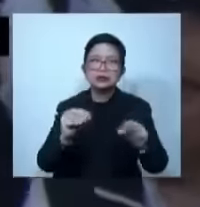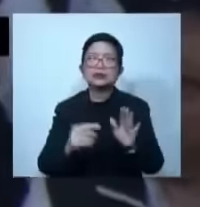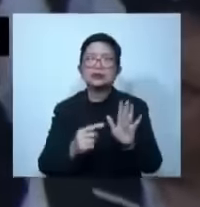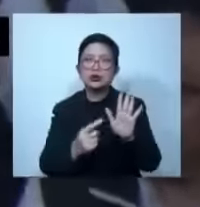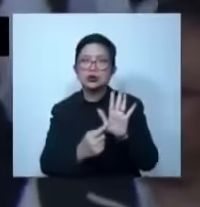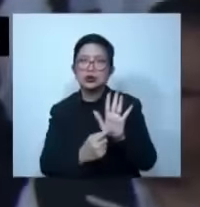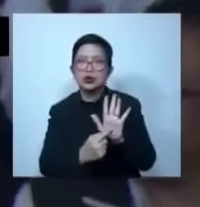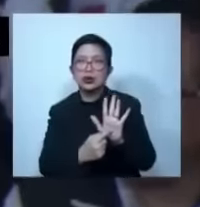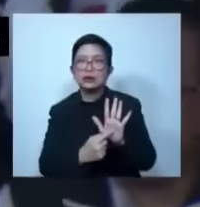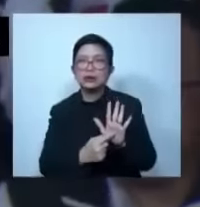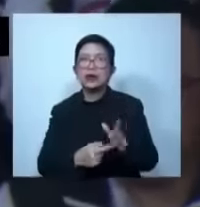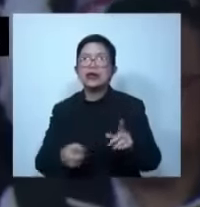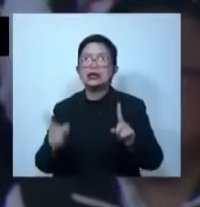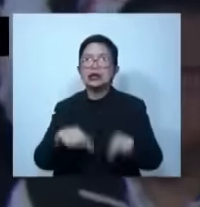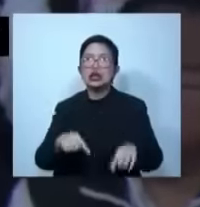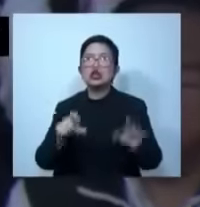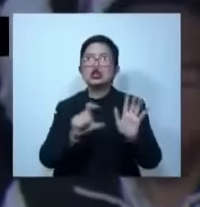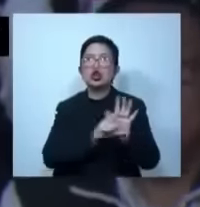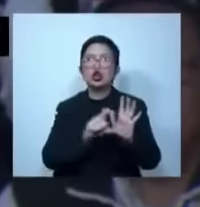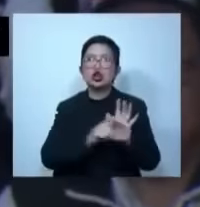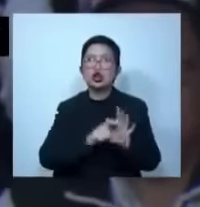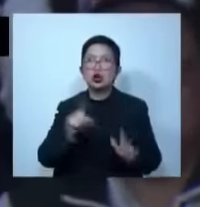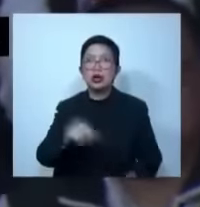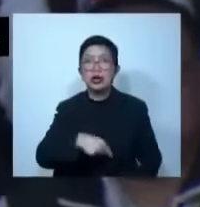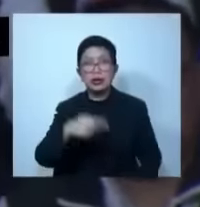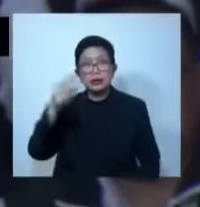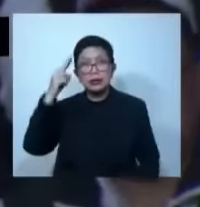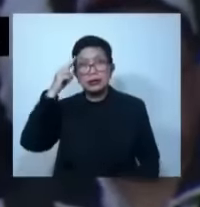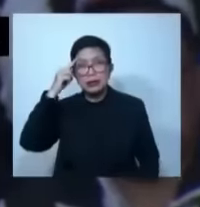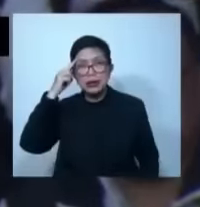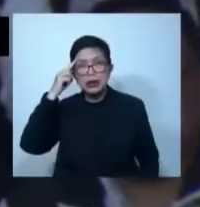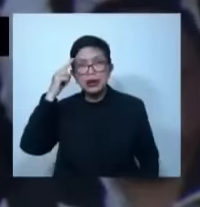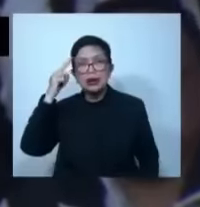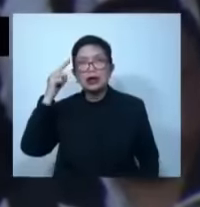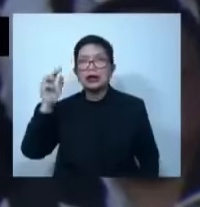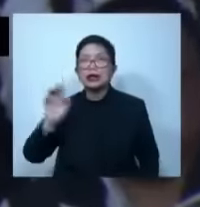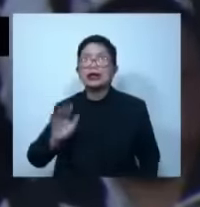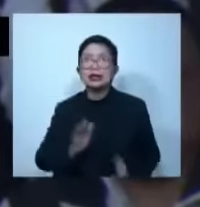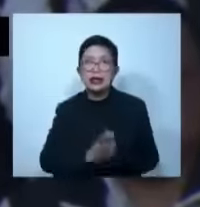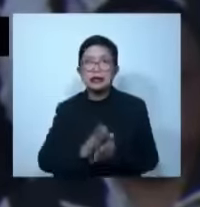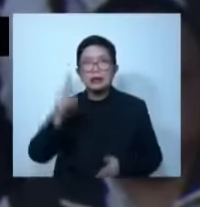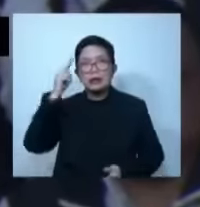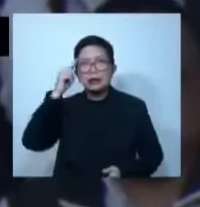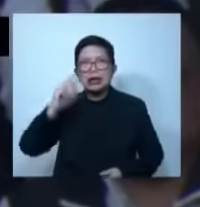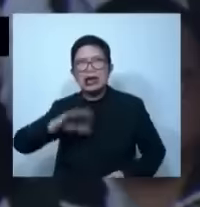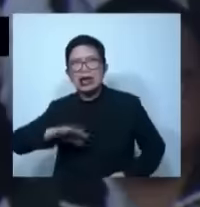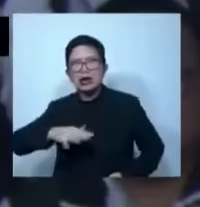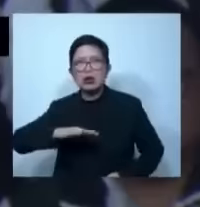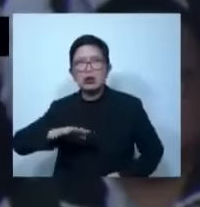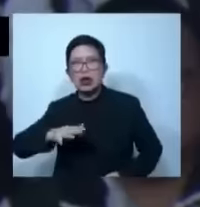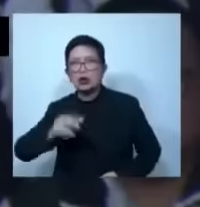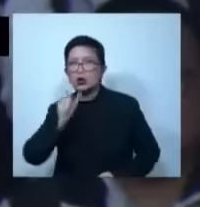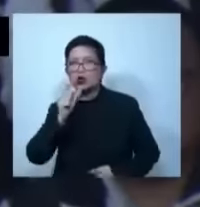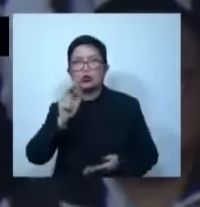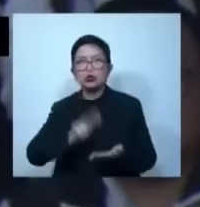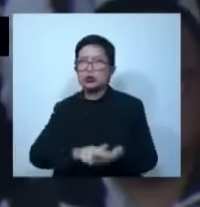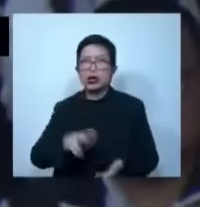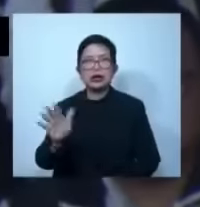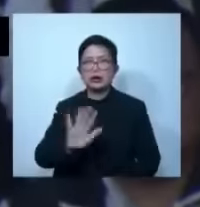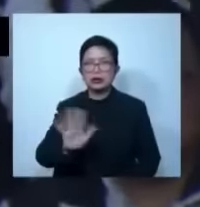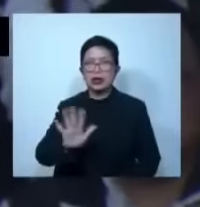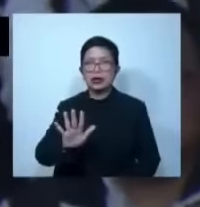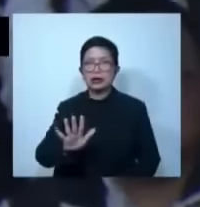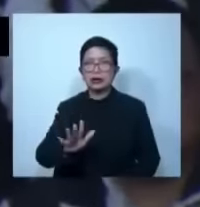lagi teladan dari seorang pemimpin, dan pemimpin tidak boleh ragu untuk memutuskan itu. Baik, makasih. Masih ada waktu Bapak,